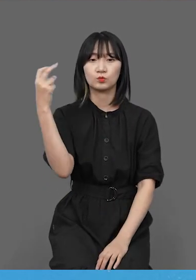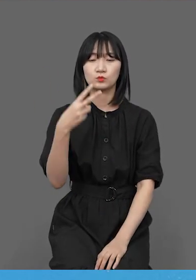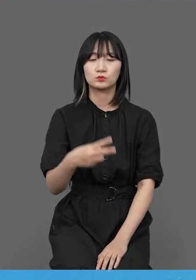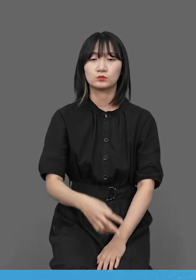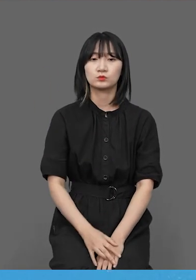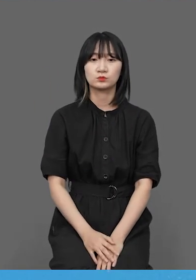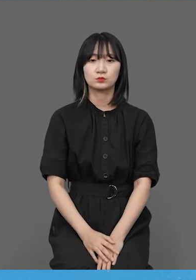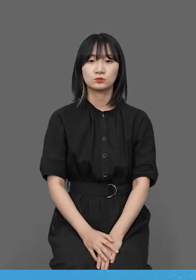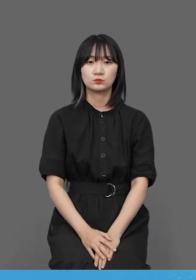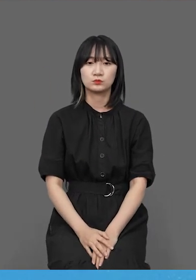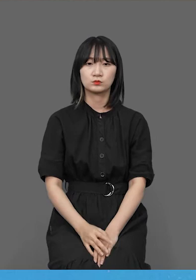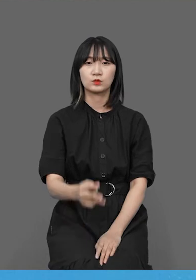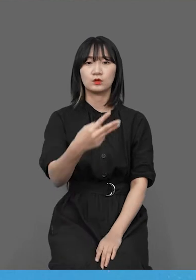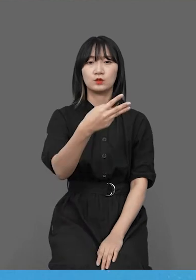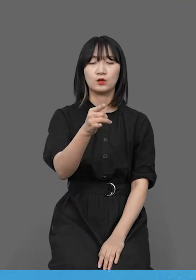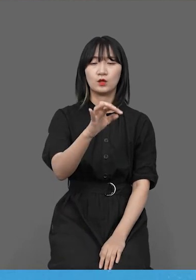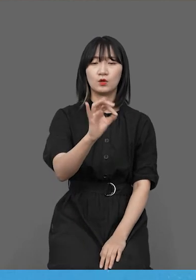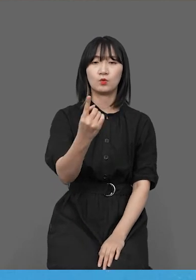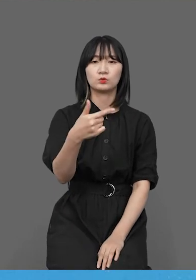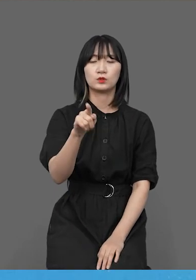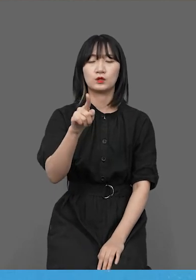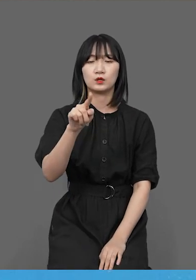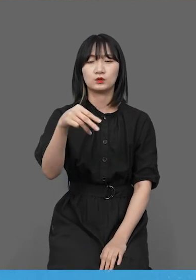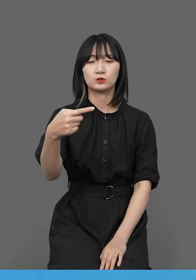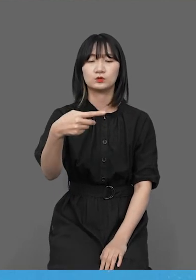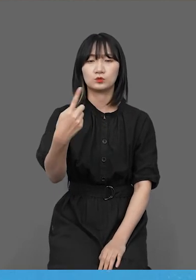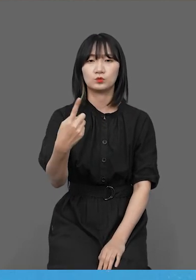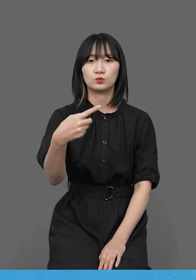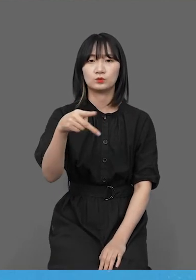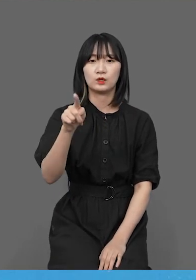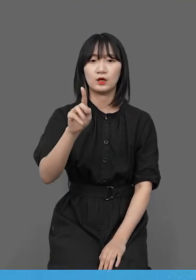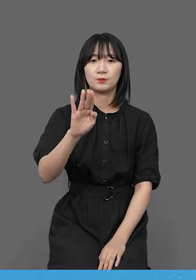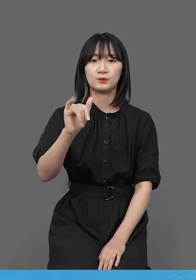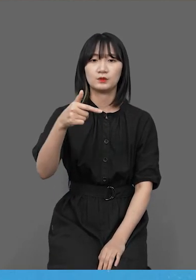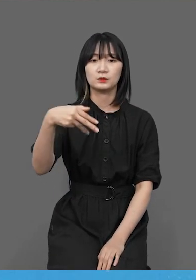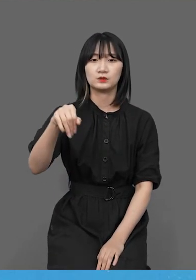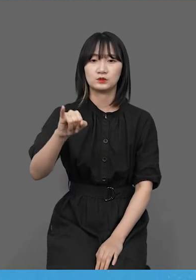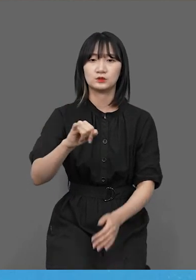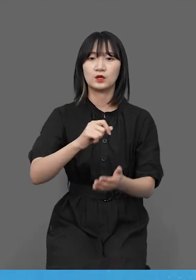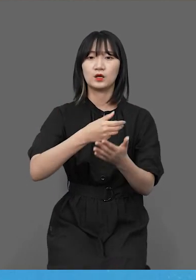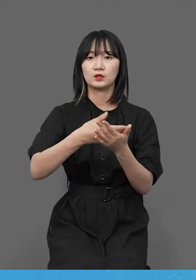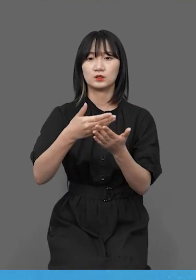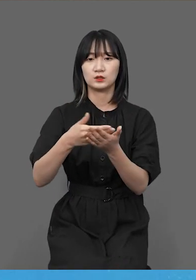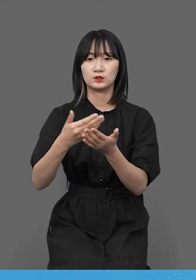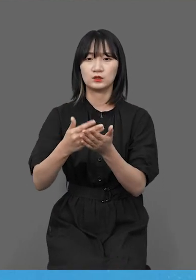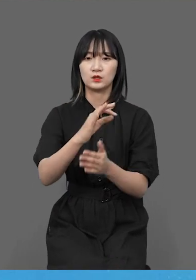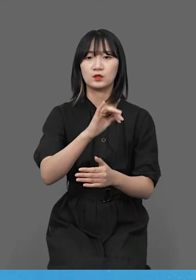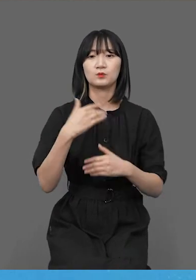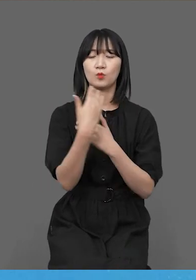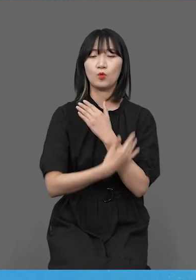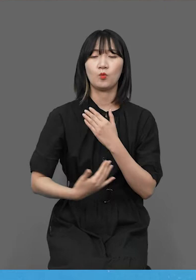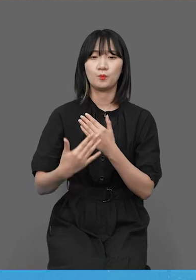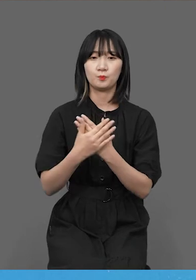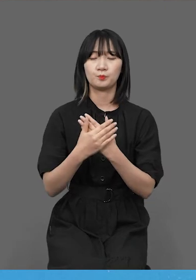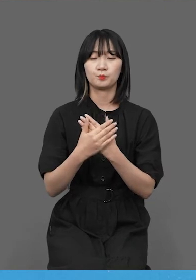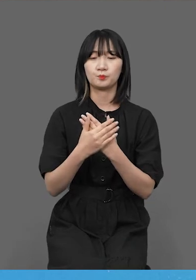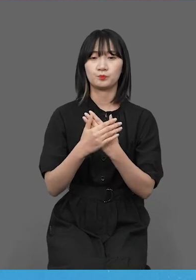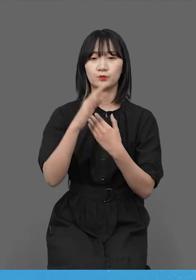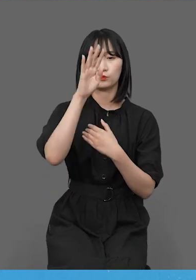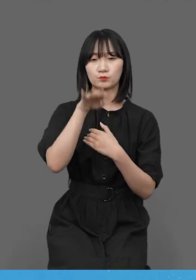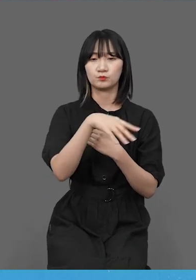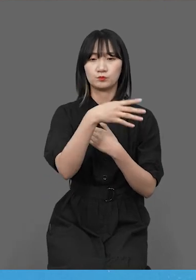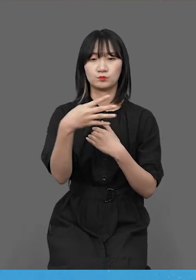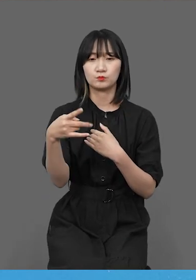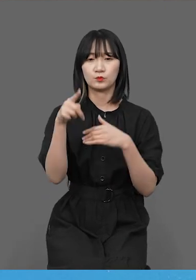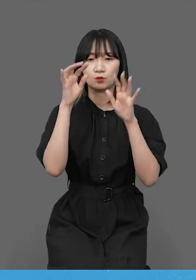우리 그 레오나르도 다빈치가 그린 그 인체 비례도, 저 그림에서도 레오나르도 다빈치가